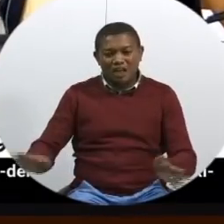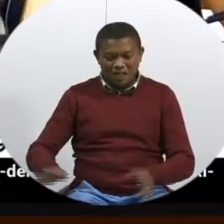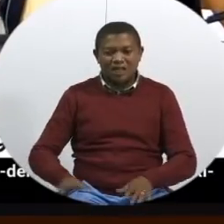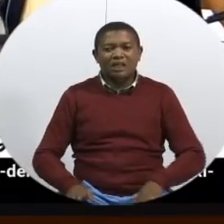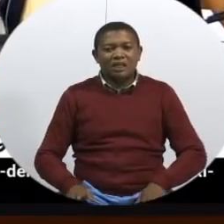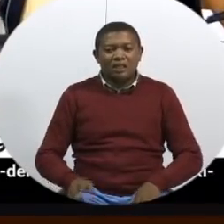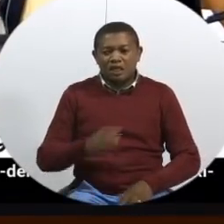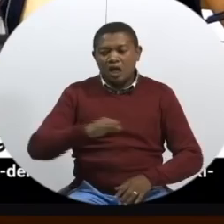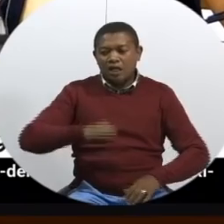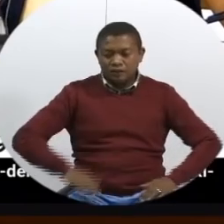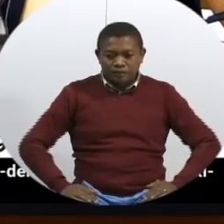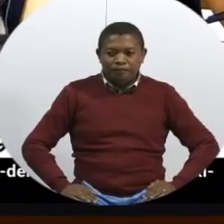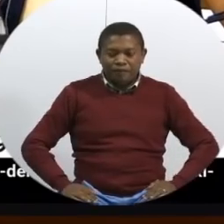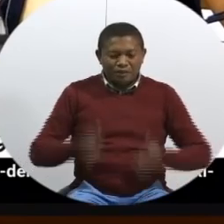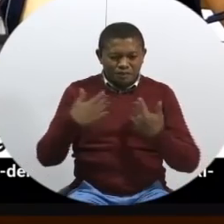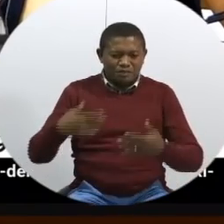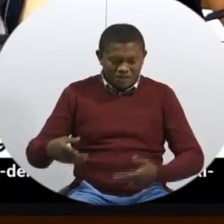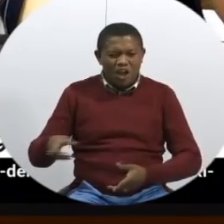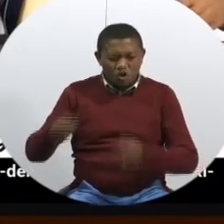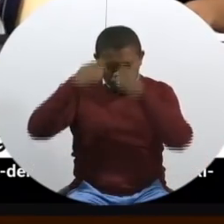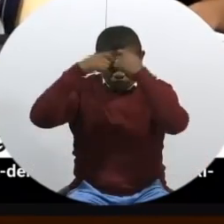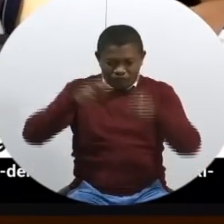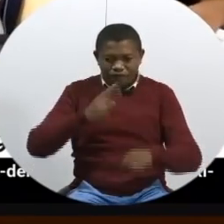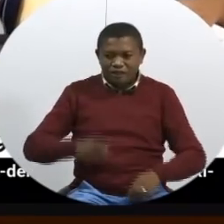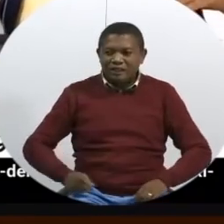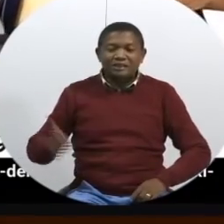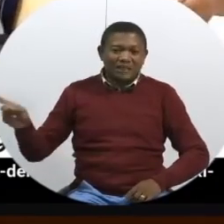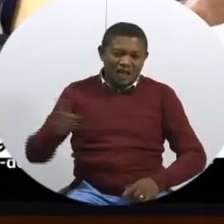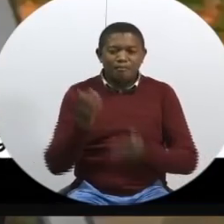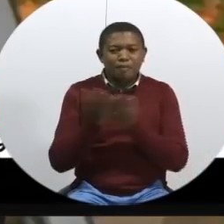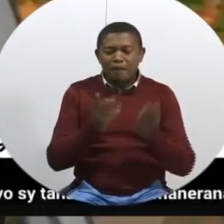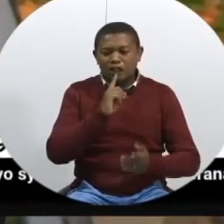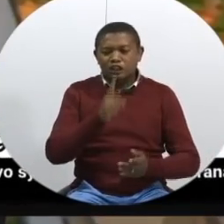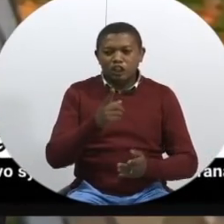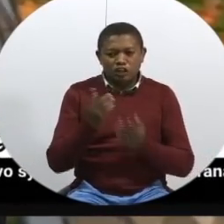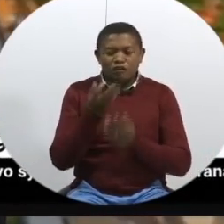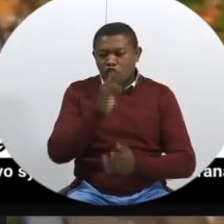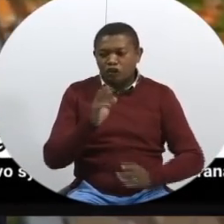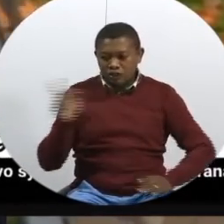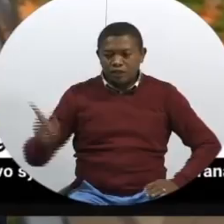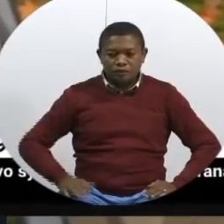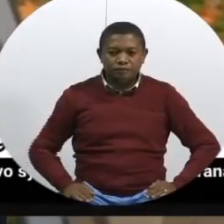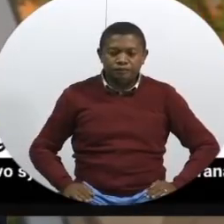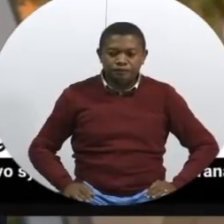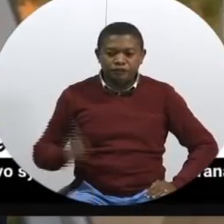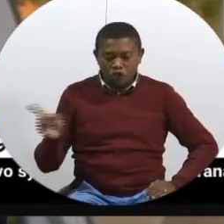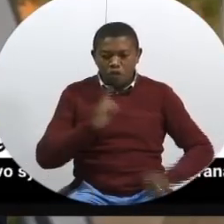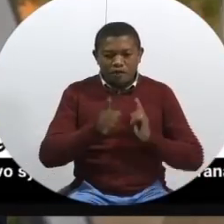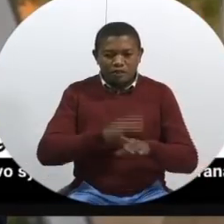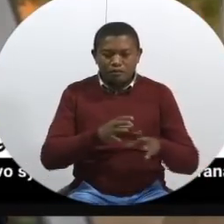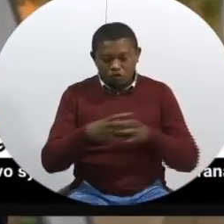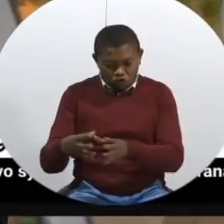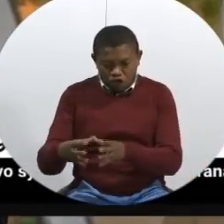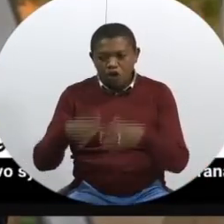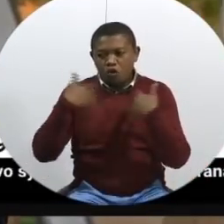zavatra maromaro an, tapaka tao anatin'izany. Ho atoko amin'ny teny frantsay moa izy satria ny ireo ity dia mikasika manokana